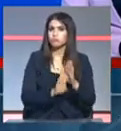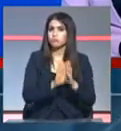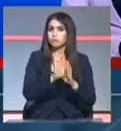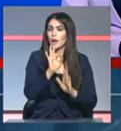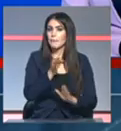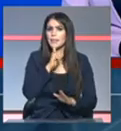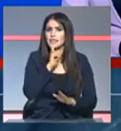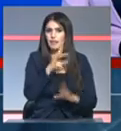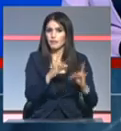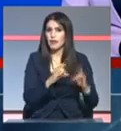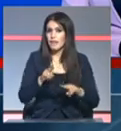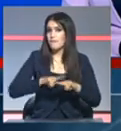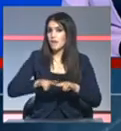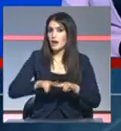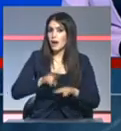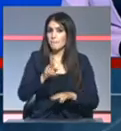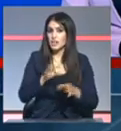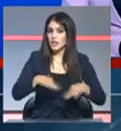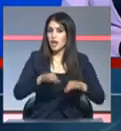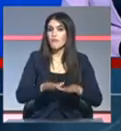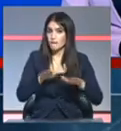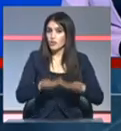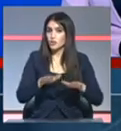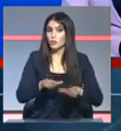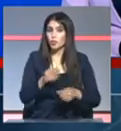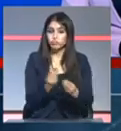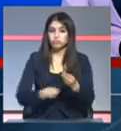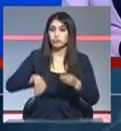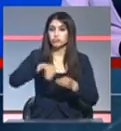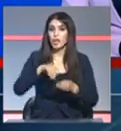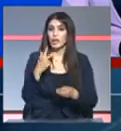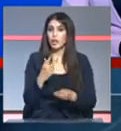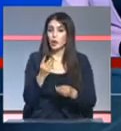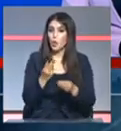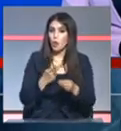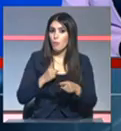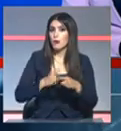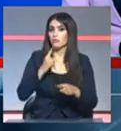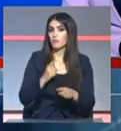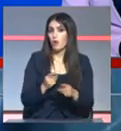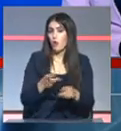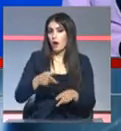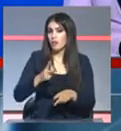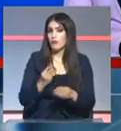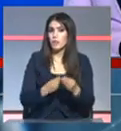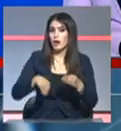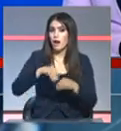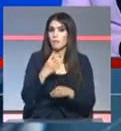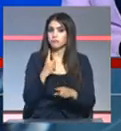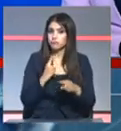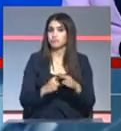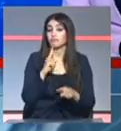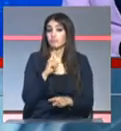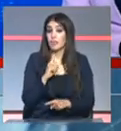استيعابه طاقه استيعاب ثلاثه مرات اربع مرات باكثر من قبل منحكي على الموجه الثانيه